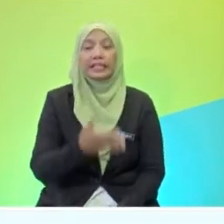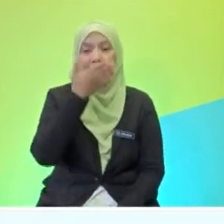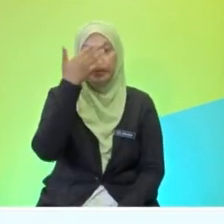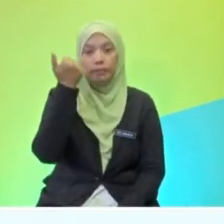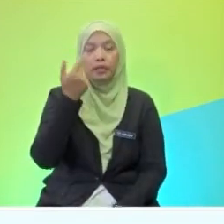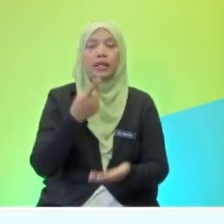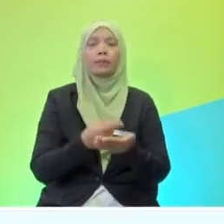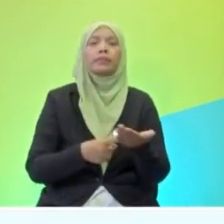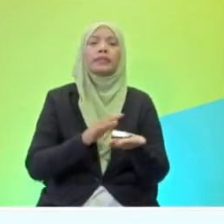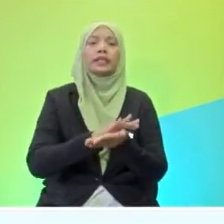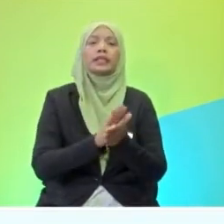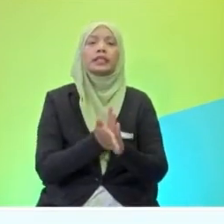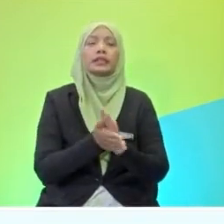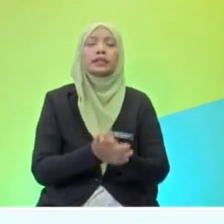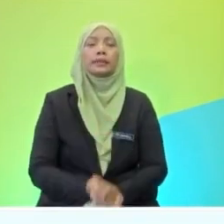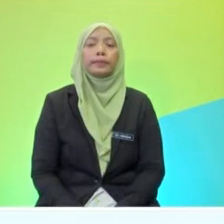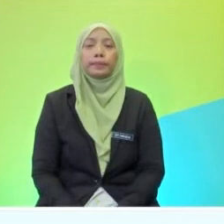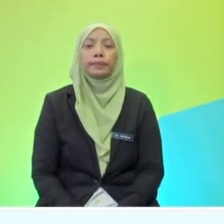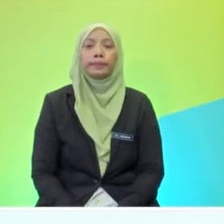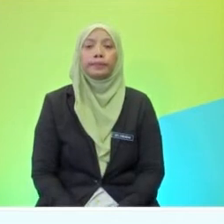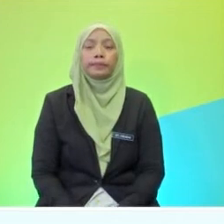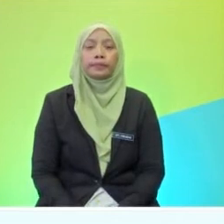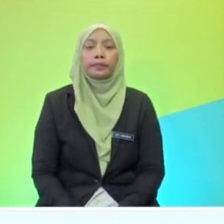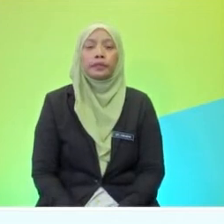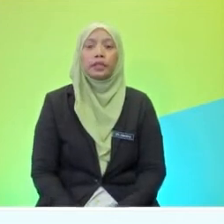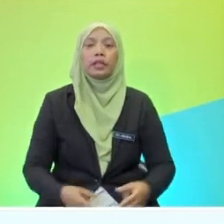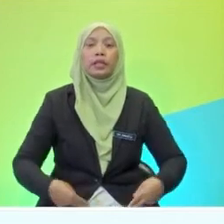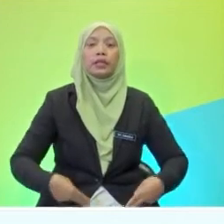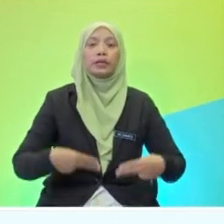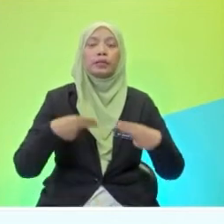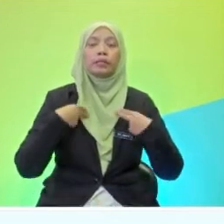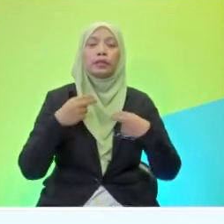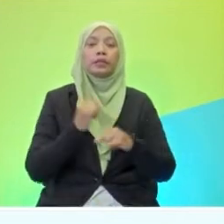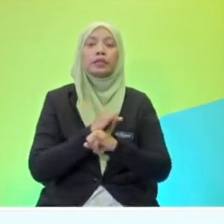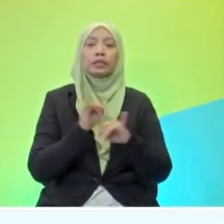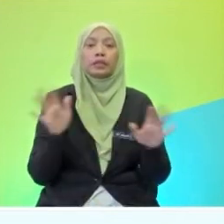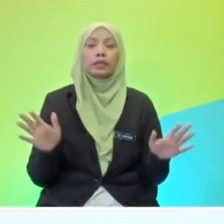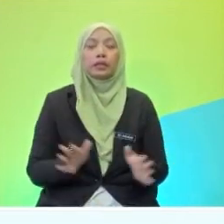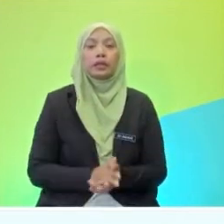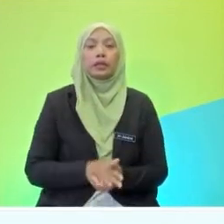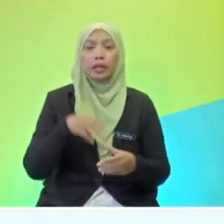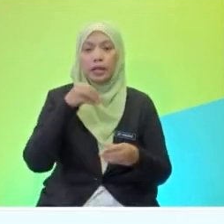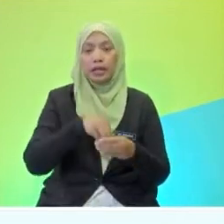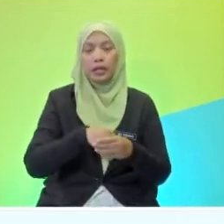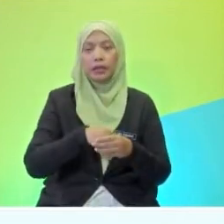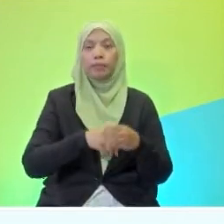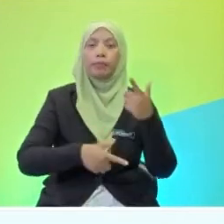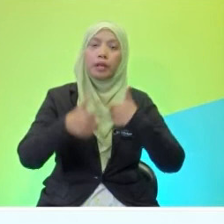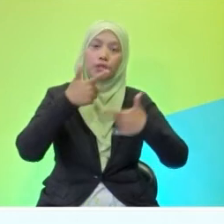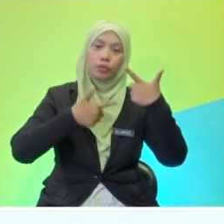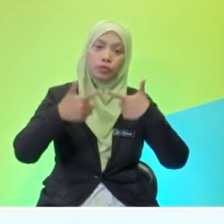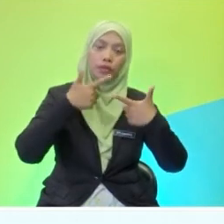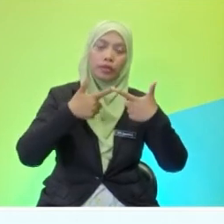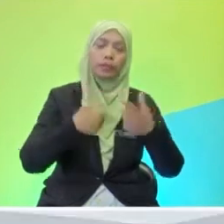apa yang terjadi kasih Tuhan Oke hidupkan terjajah di kawasan Eco pelancongan Oke sebab